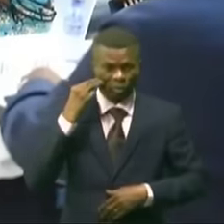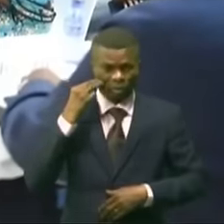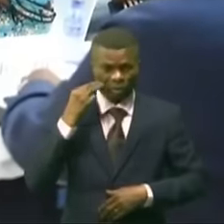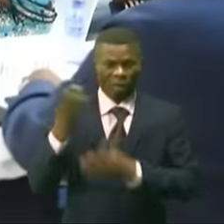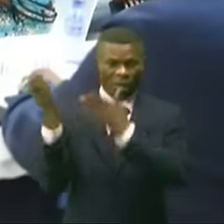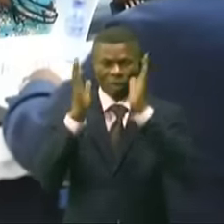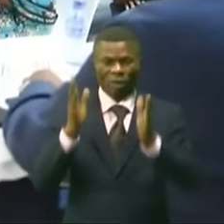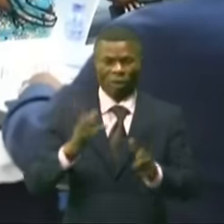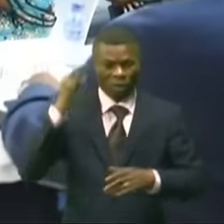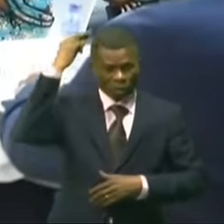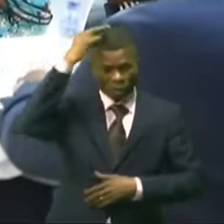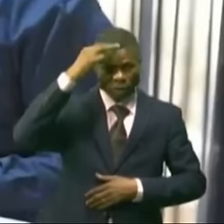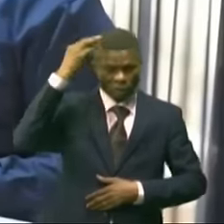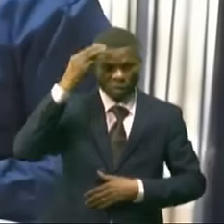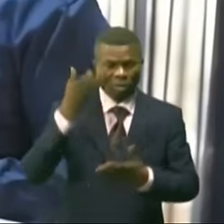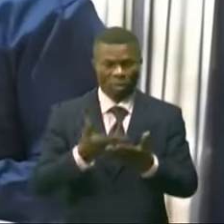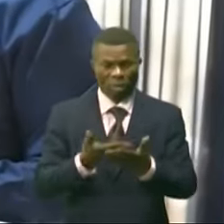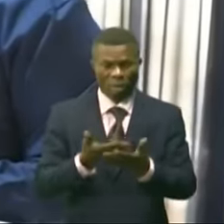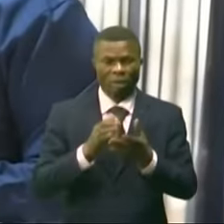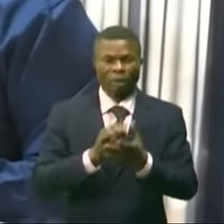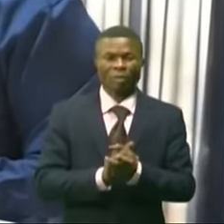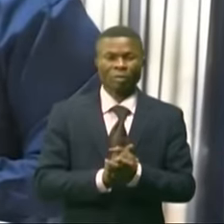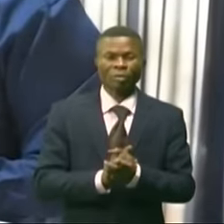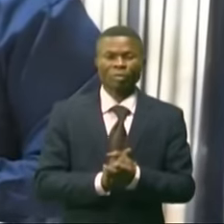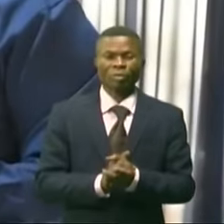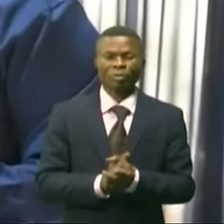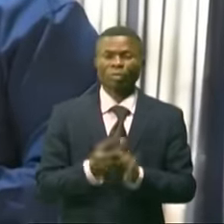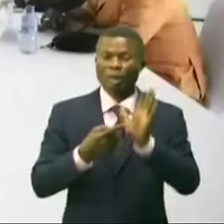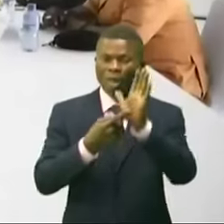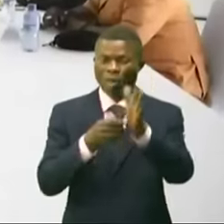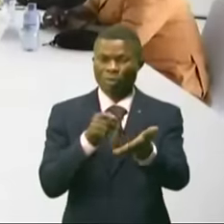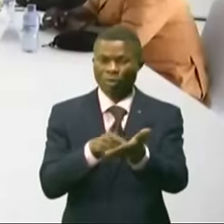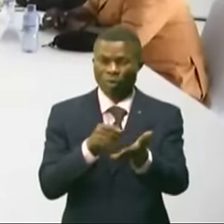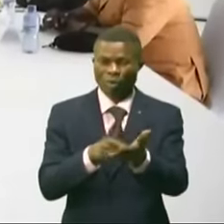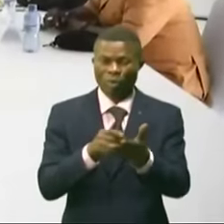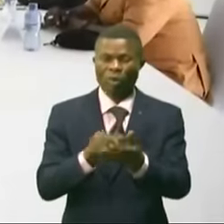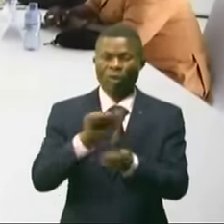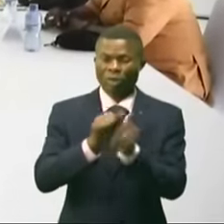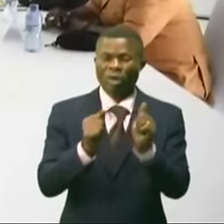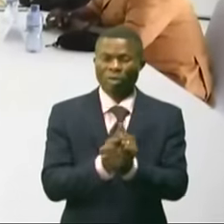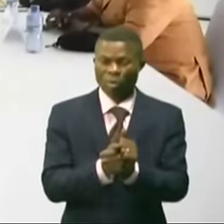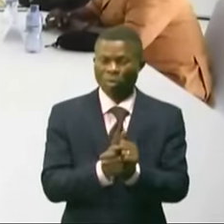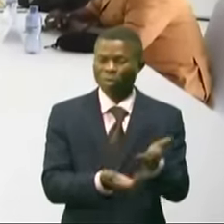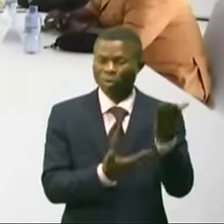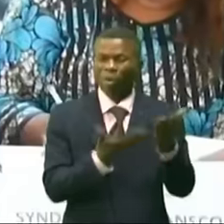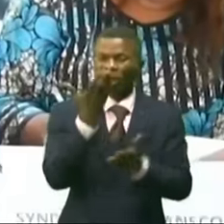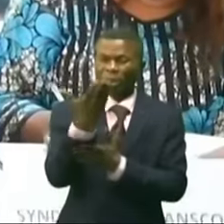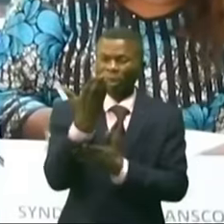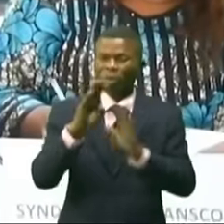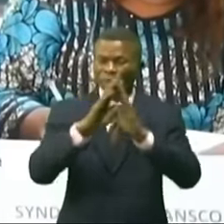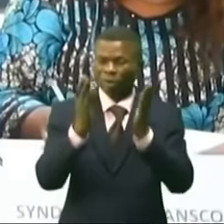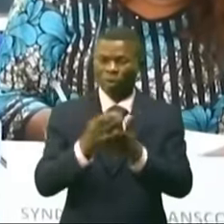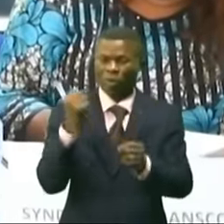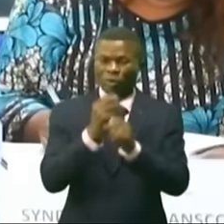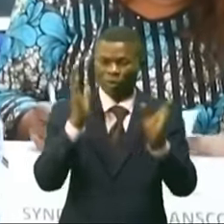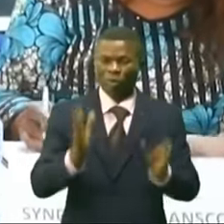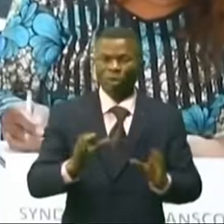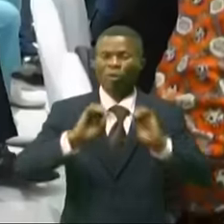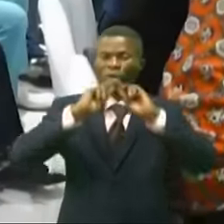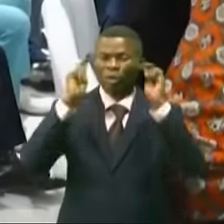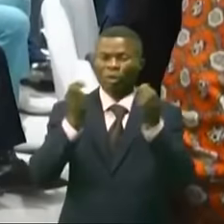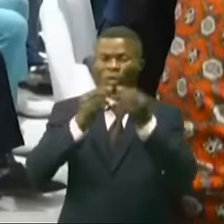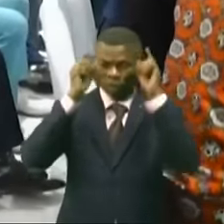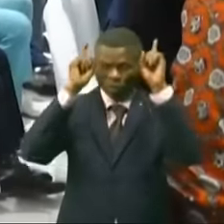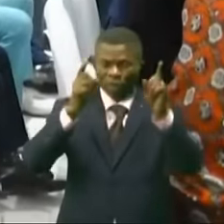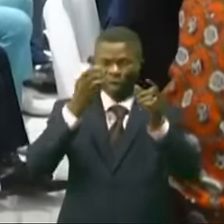voie des communication et désenclavement Jean-Pierre bembagombo les préoccupation et revendications des agents de Transco qui